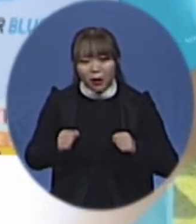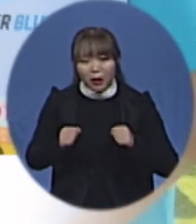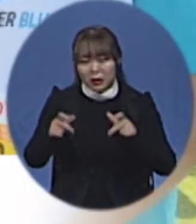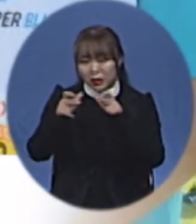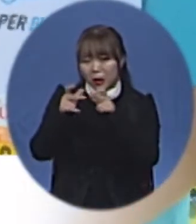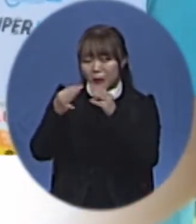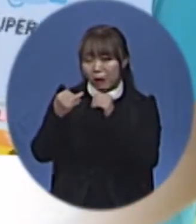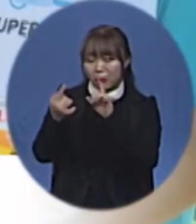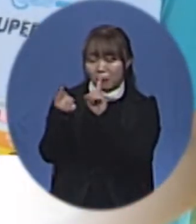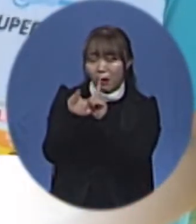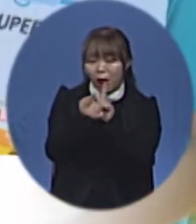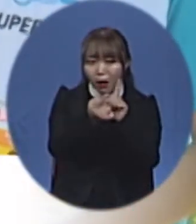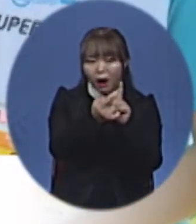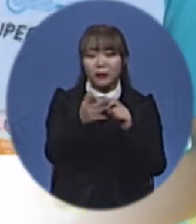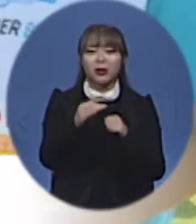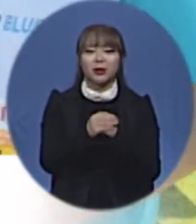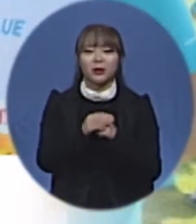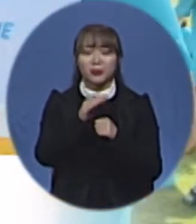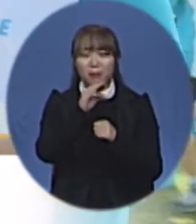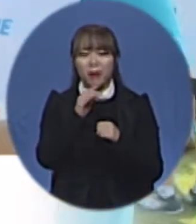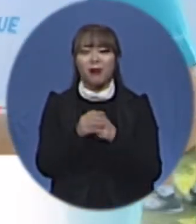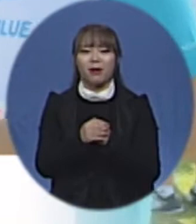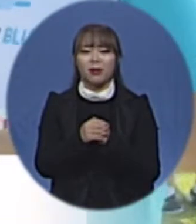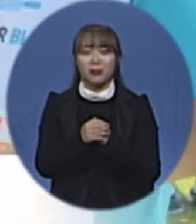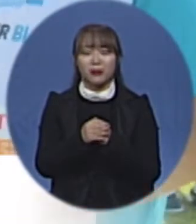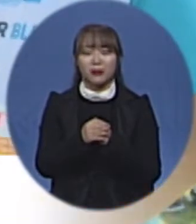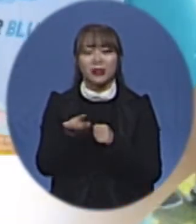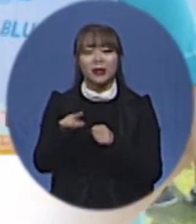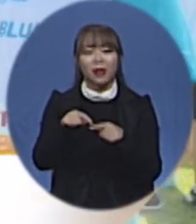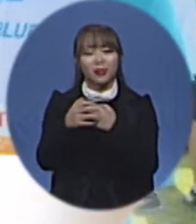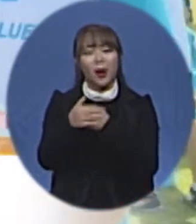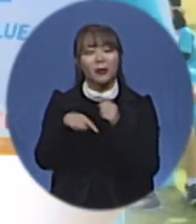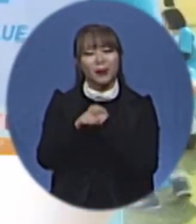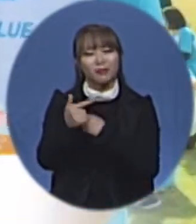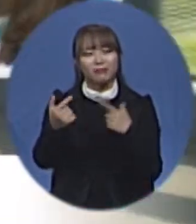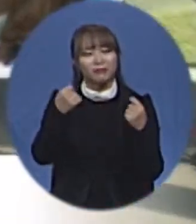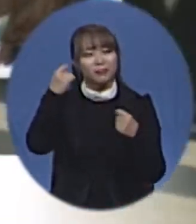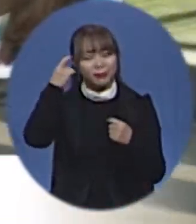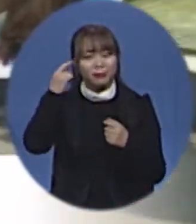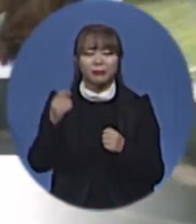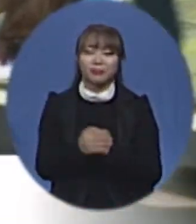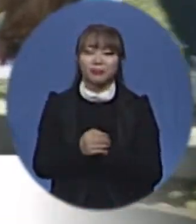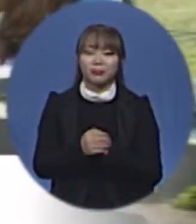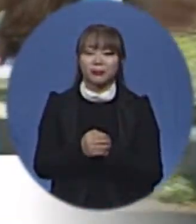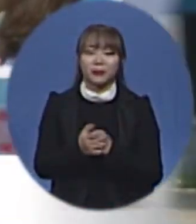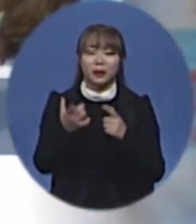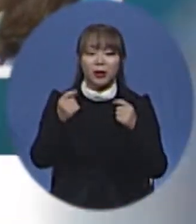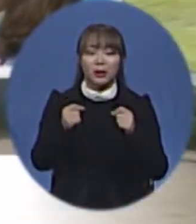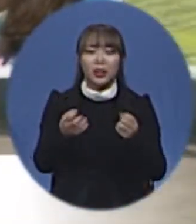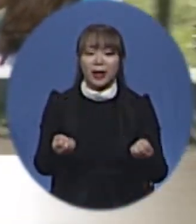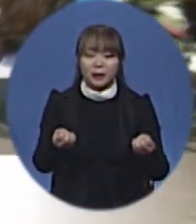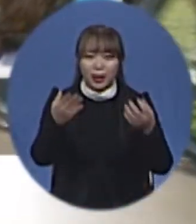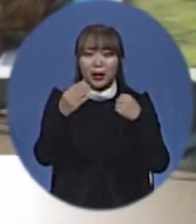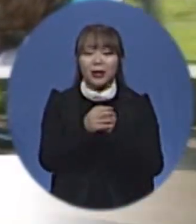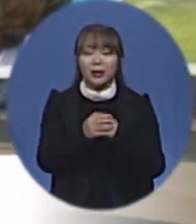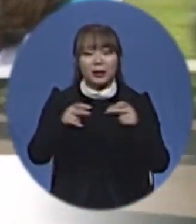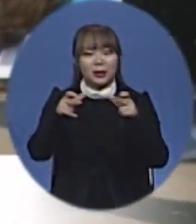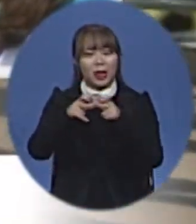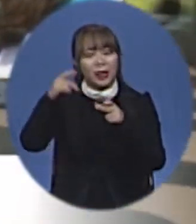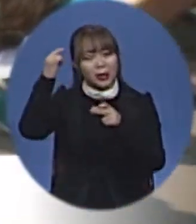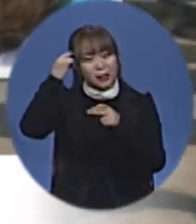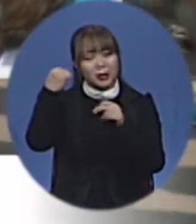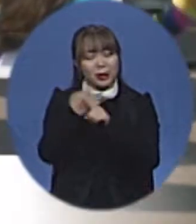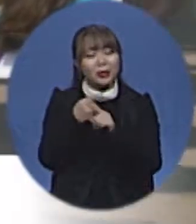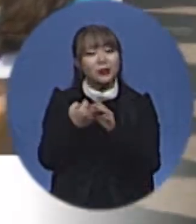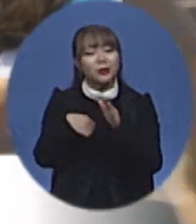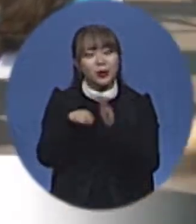마주쳤는데 굉장히 되게 뜻깊다고 생각했어요. 네. 이런 행사가 진짜 장애인 인식 개선을 위해서